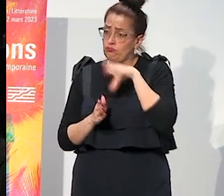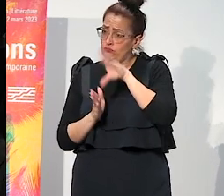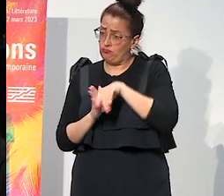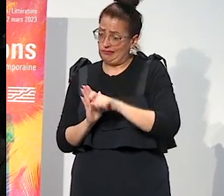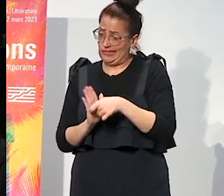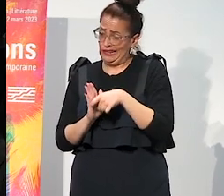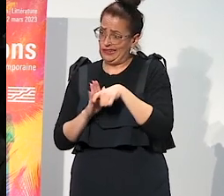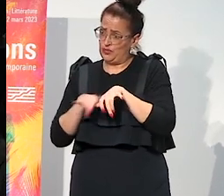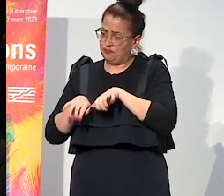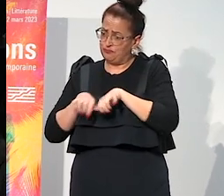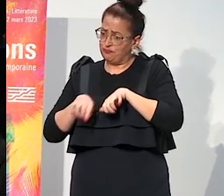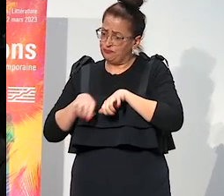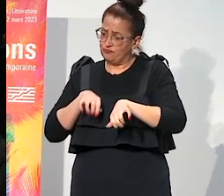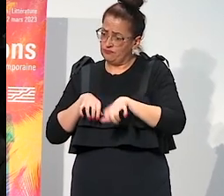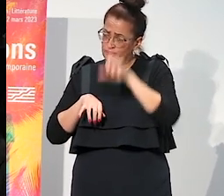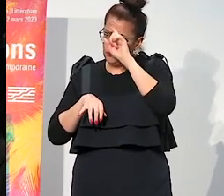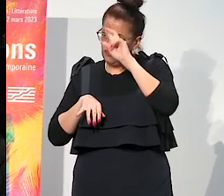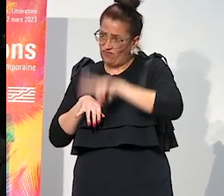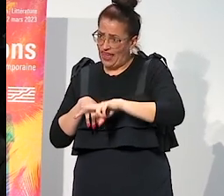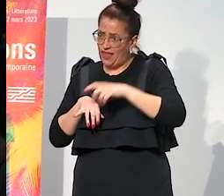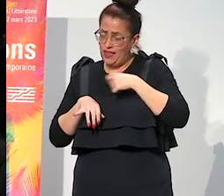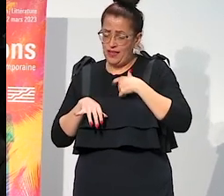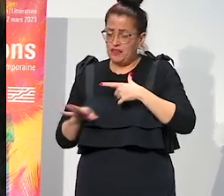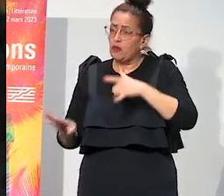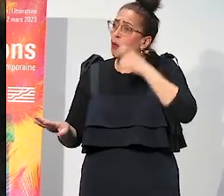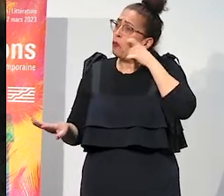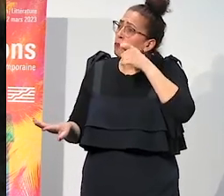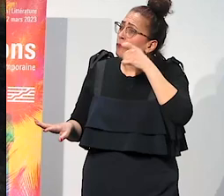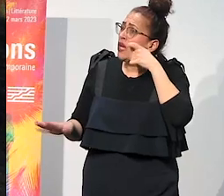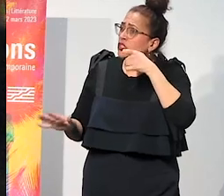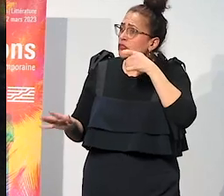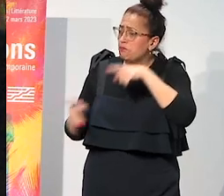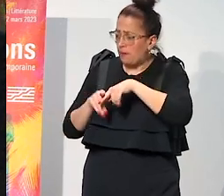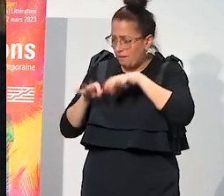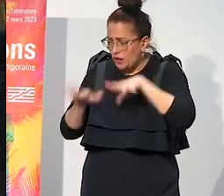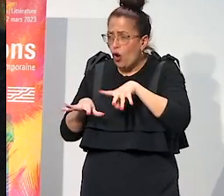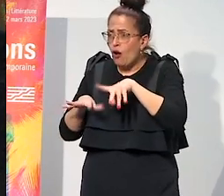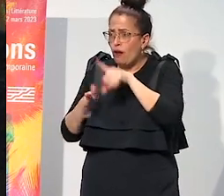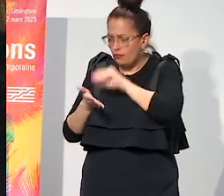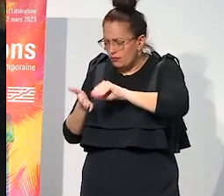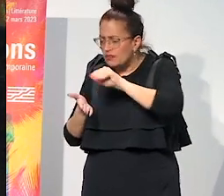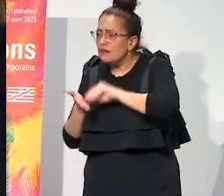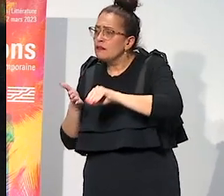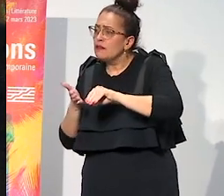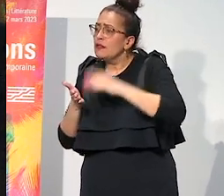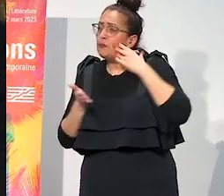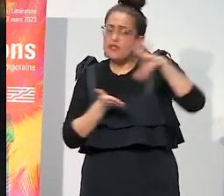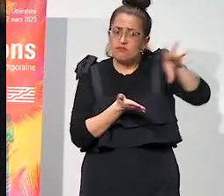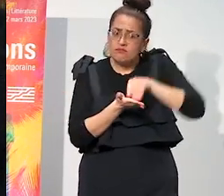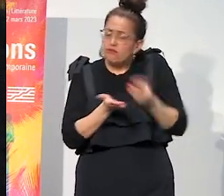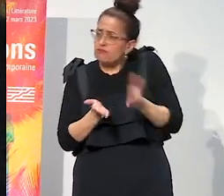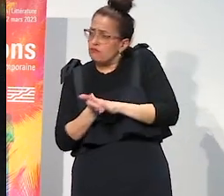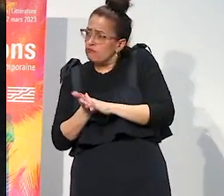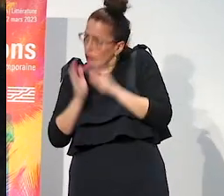troublant, c'est qu'on commémore ce qu'on reproduit. C'est-à-dire, vraiment, la commémoration n'empêche absolument pas la reproduction. On voit, on